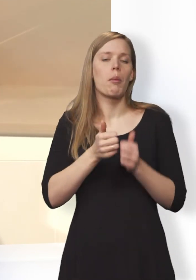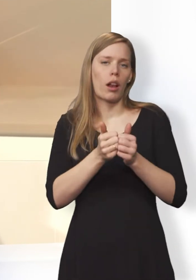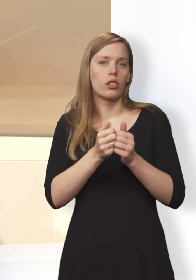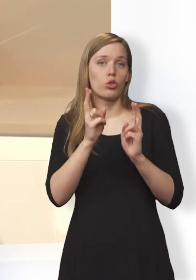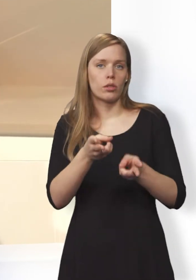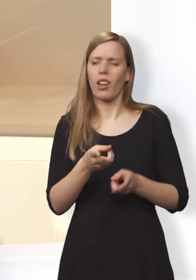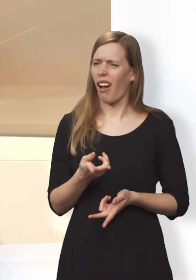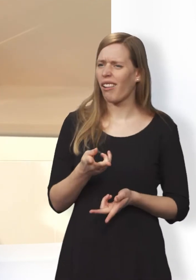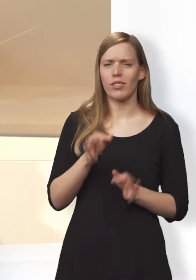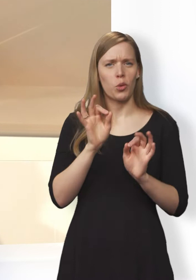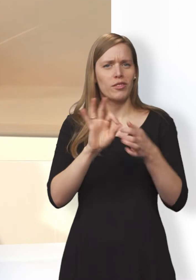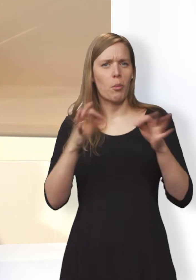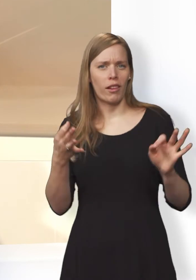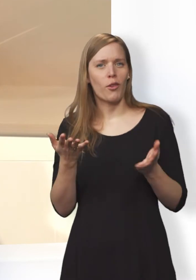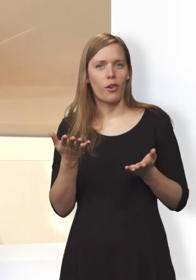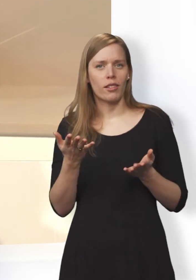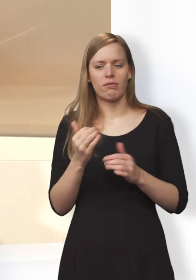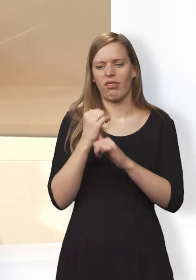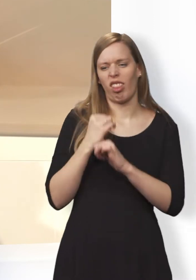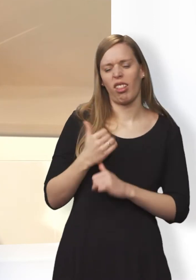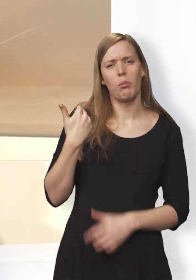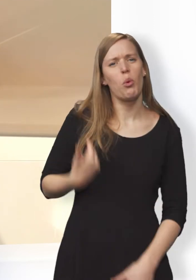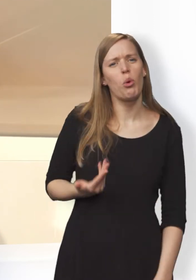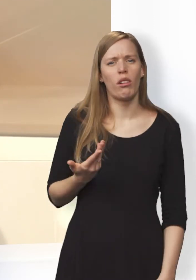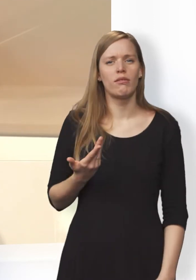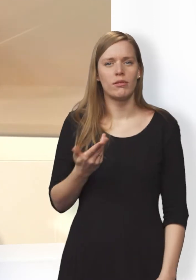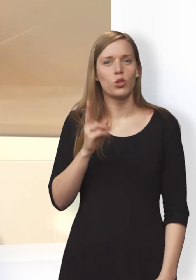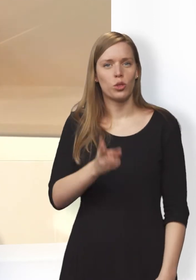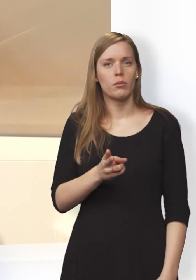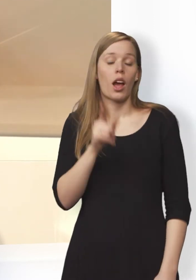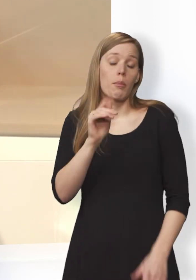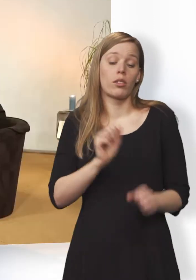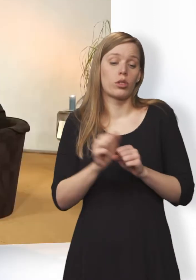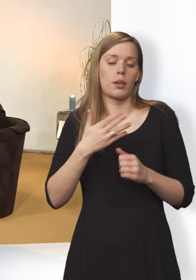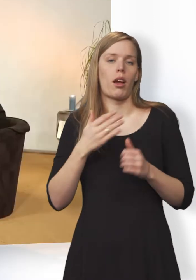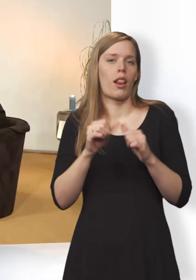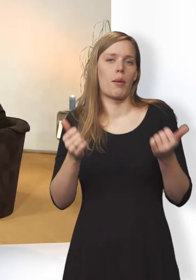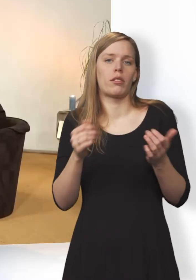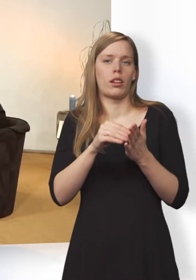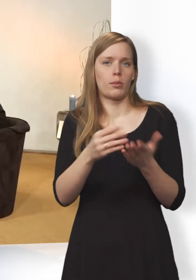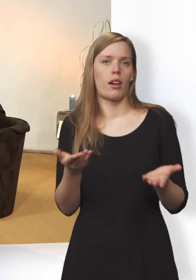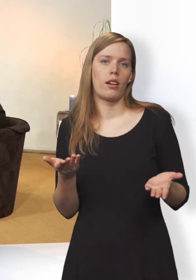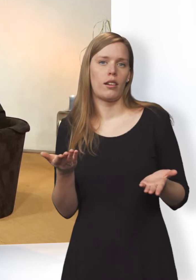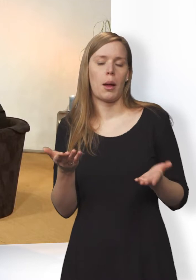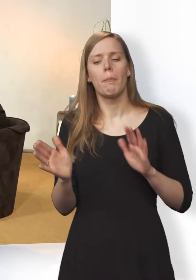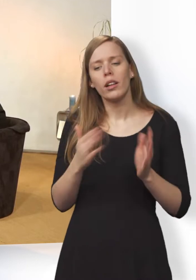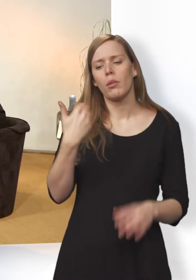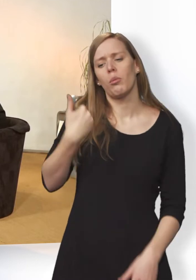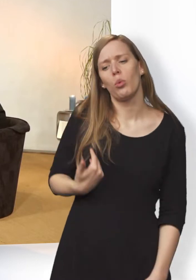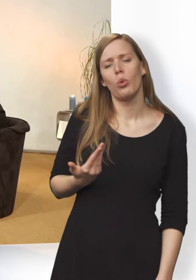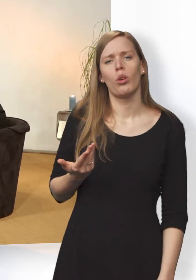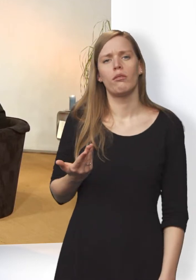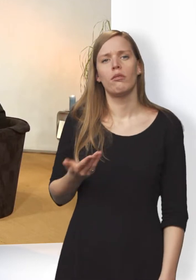das ist genau der richtige ausbruch gleise lästiger begleiter sie gehört zum leben dazu sie ist manchmal lästig aber